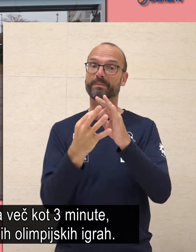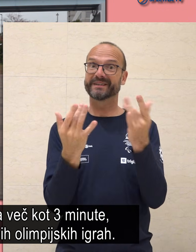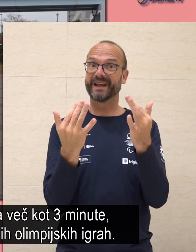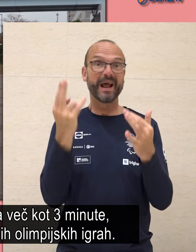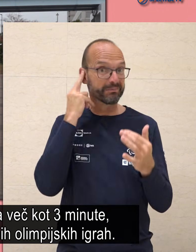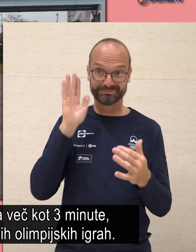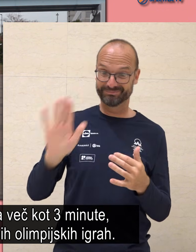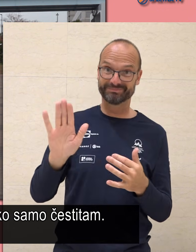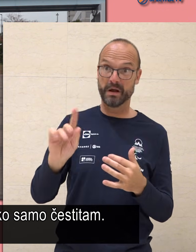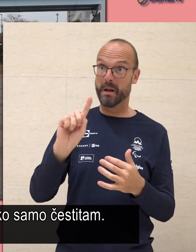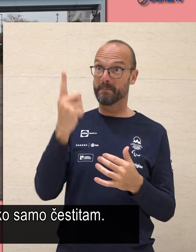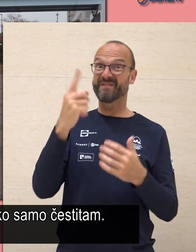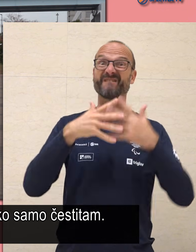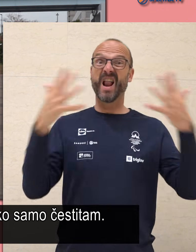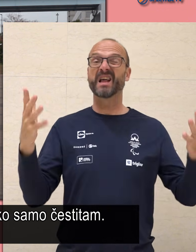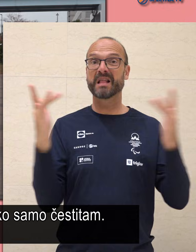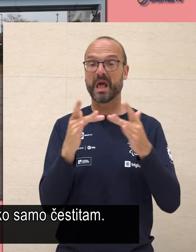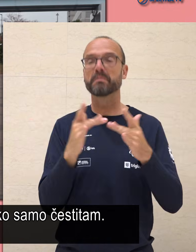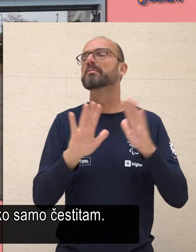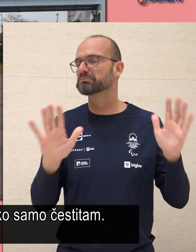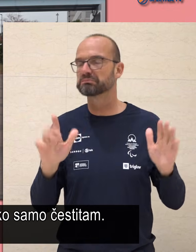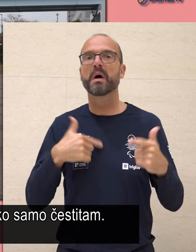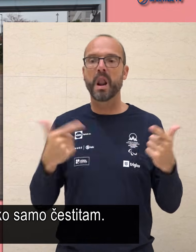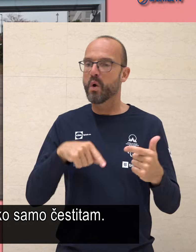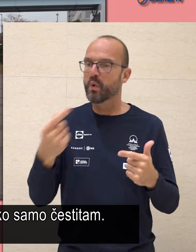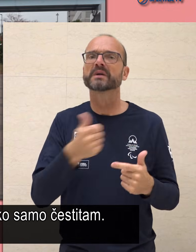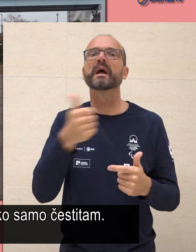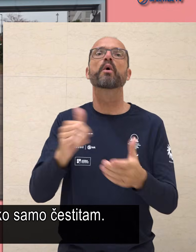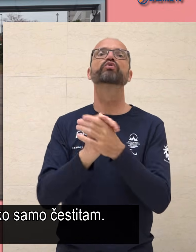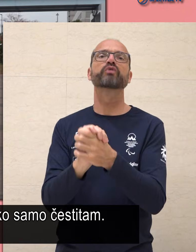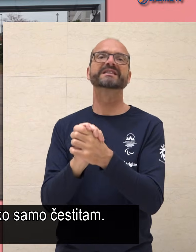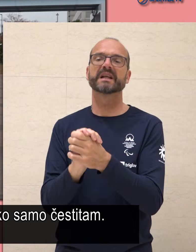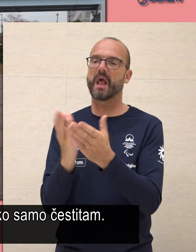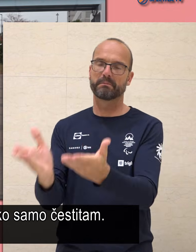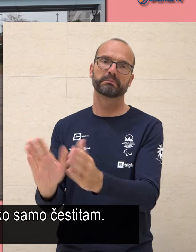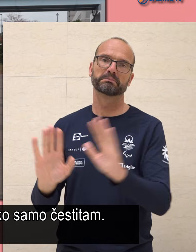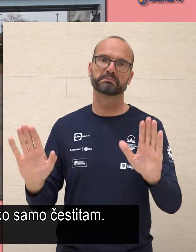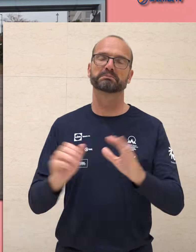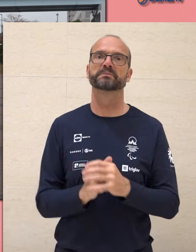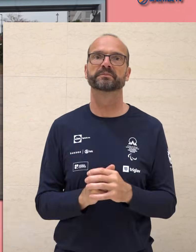igrah, njenih prva velika tekma, tako da je lahko samo čestitam.